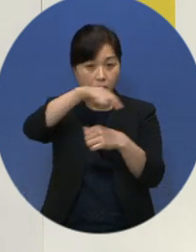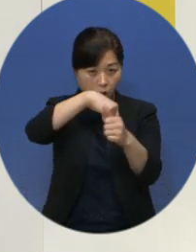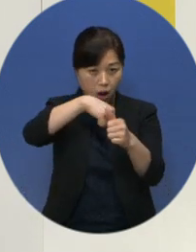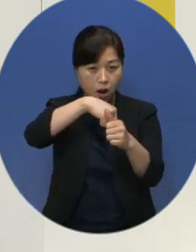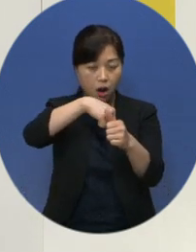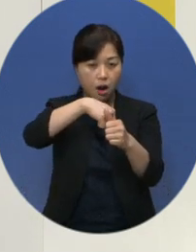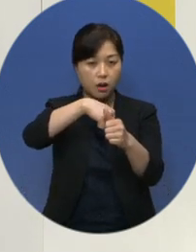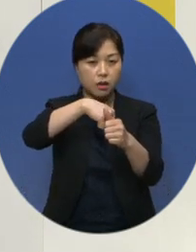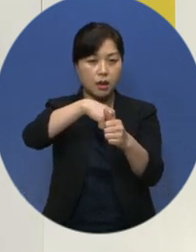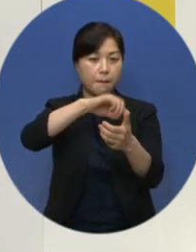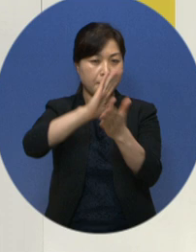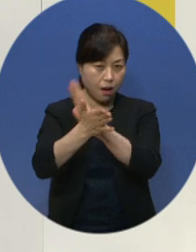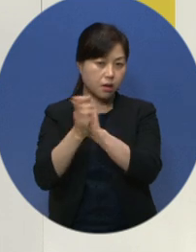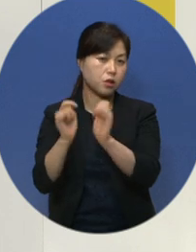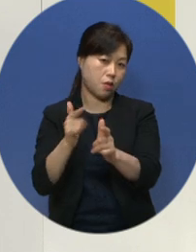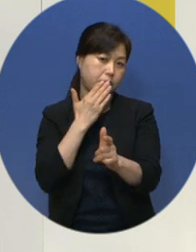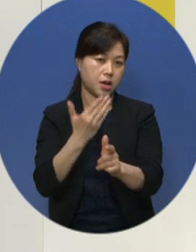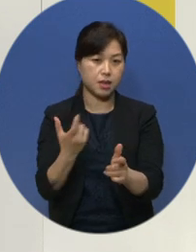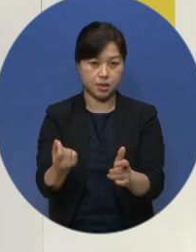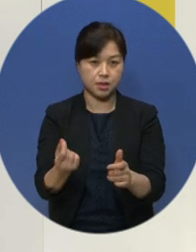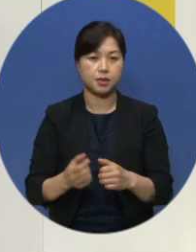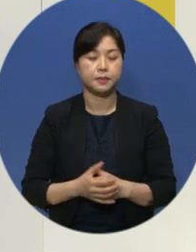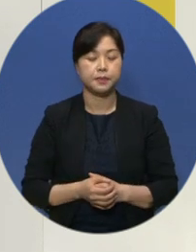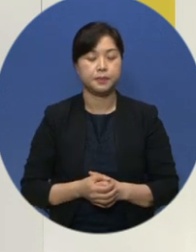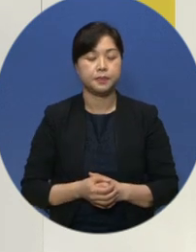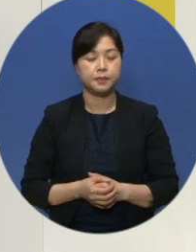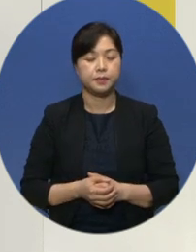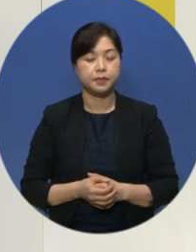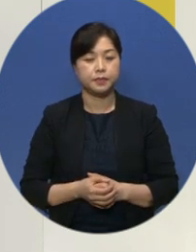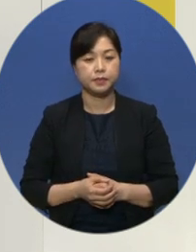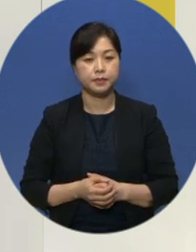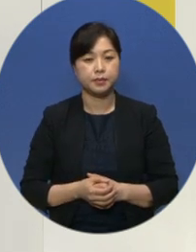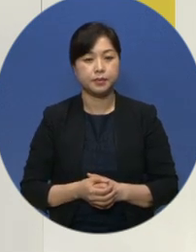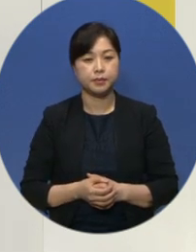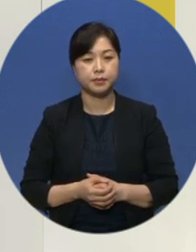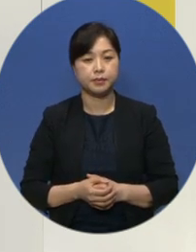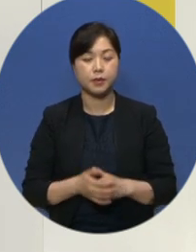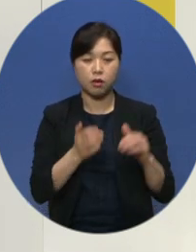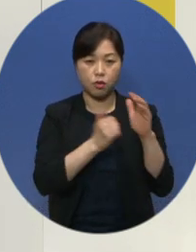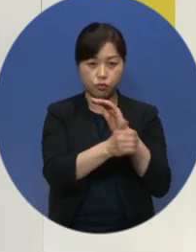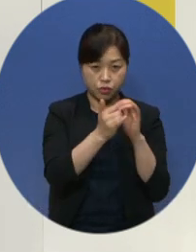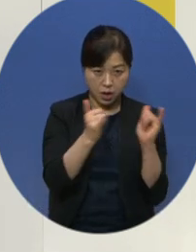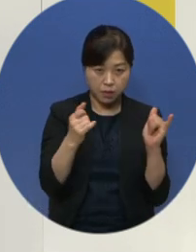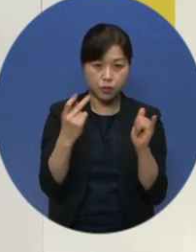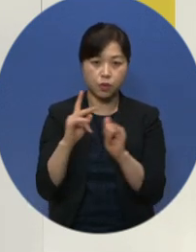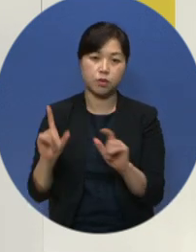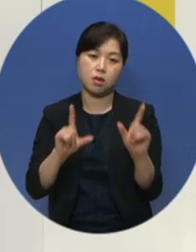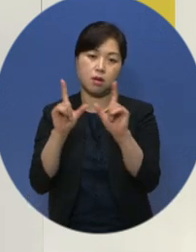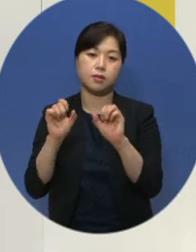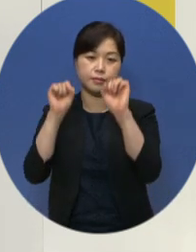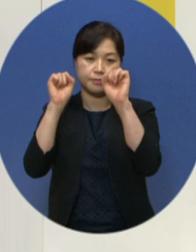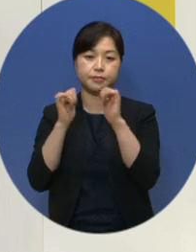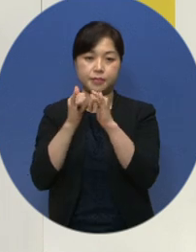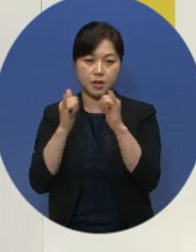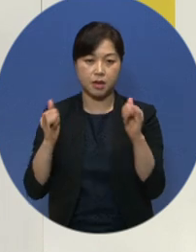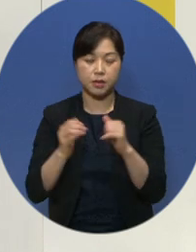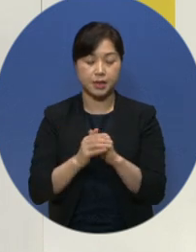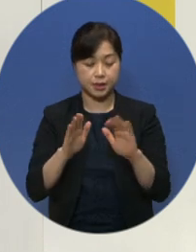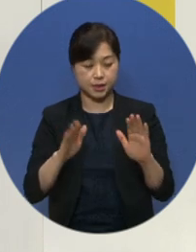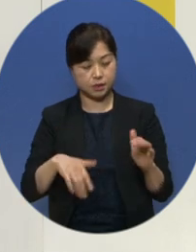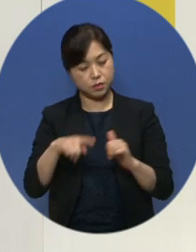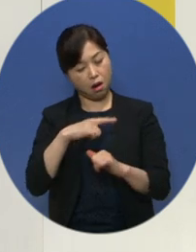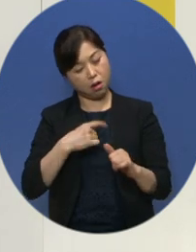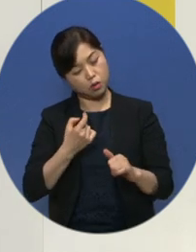생각을 해봅니다 님께서 우리 선수들이 나 아 또 고 생활체육 인들이 아이러니 어려운 시기지만